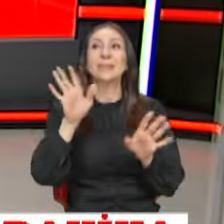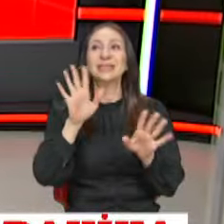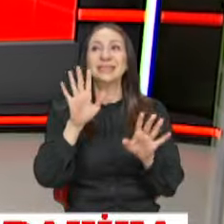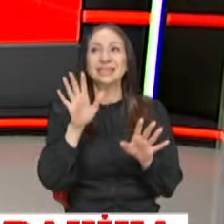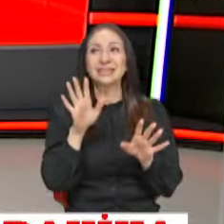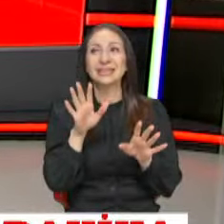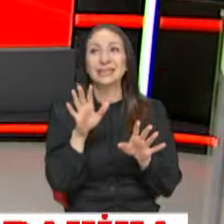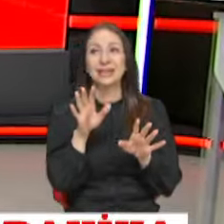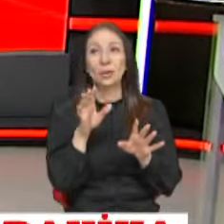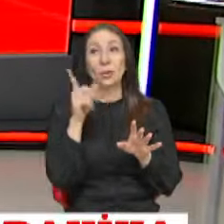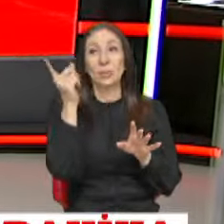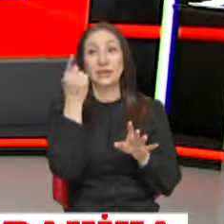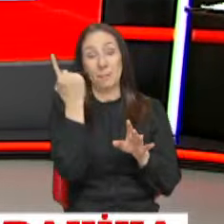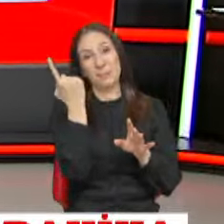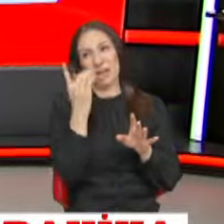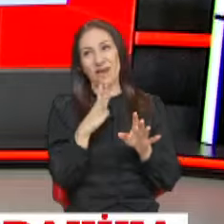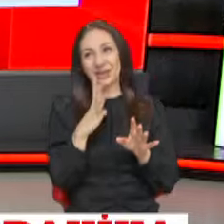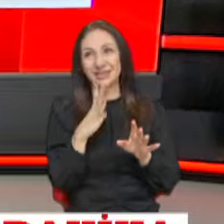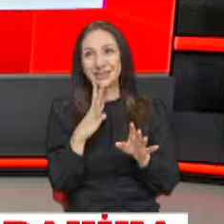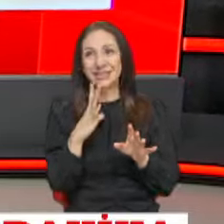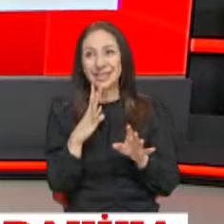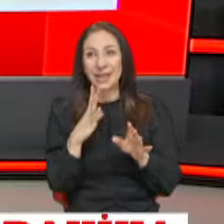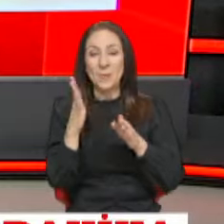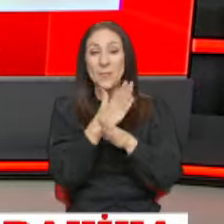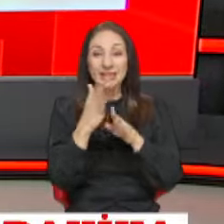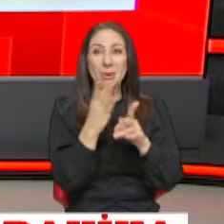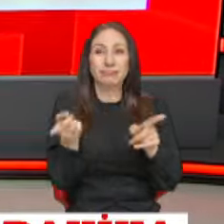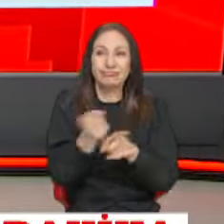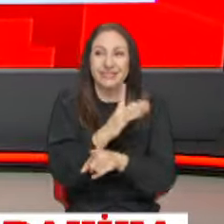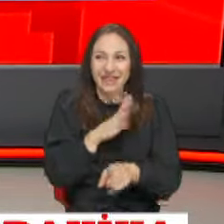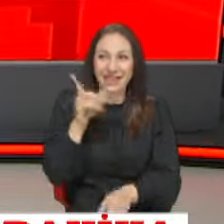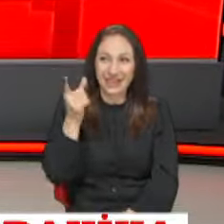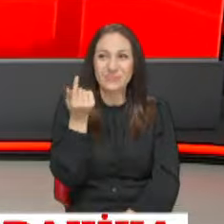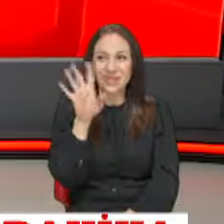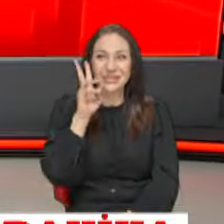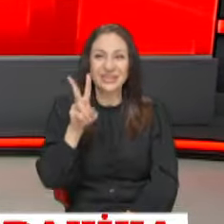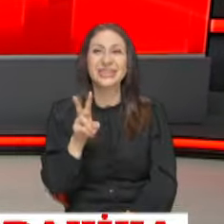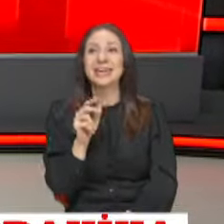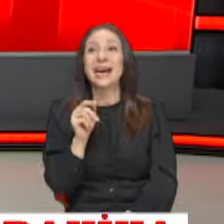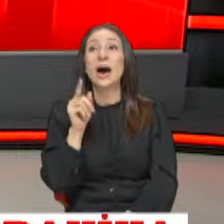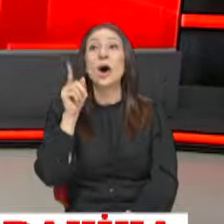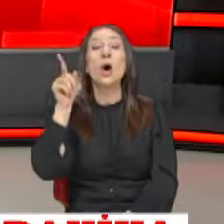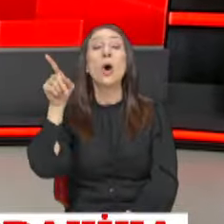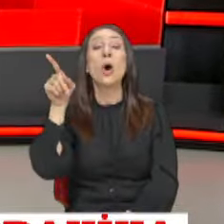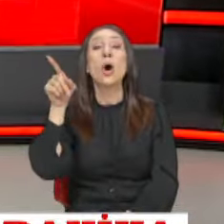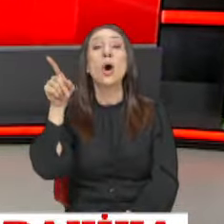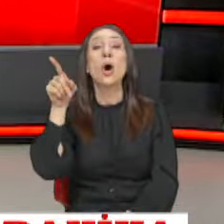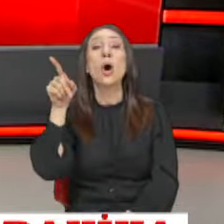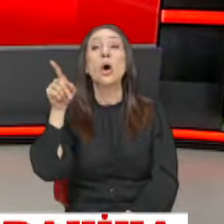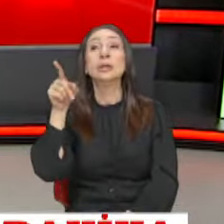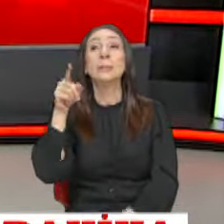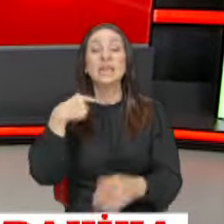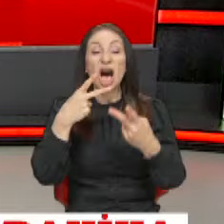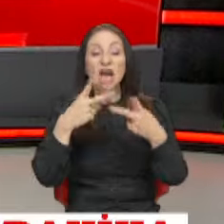eee şey var E Alet edevat aksamı bir şey var Birazdan Göreceğiz Ama orada Eee Biz